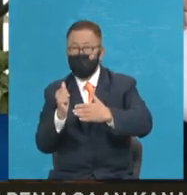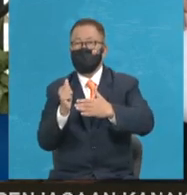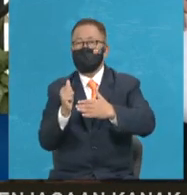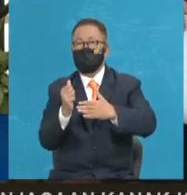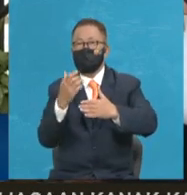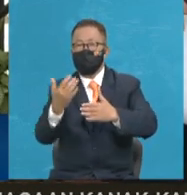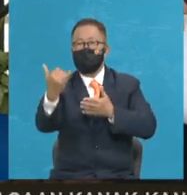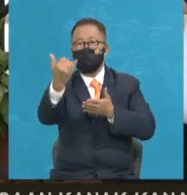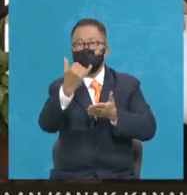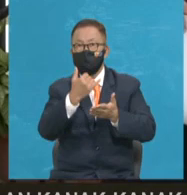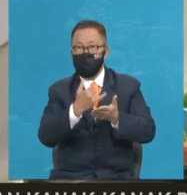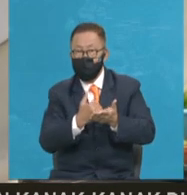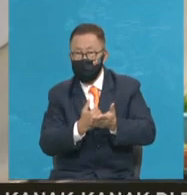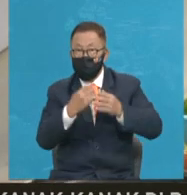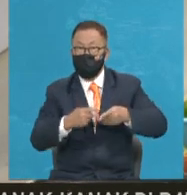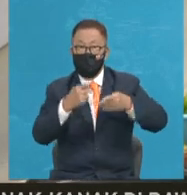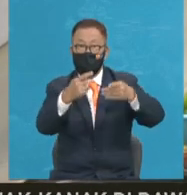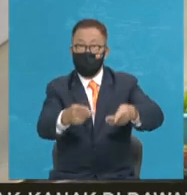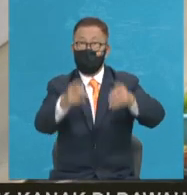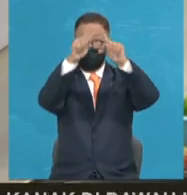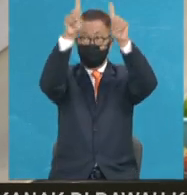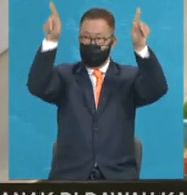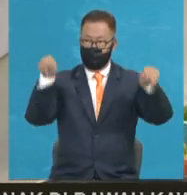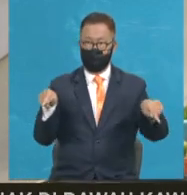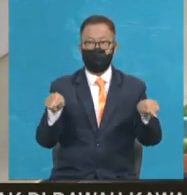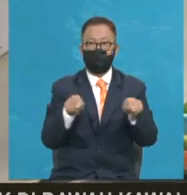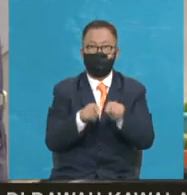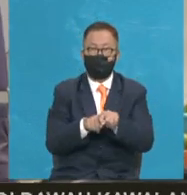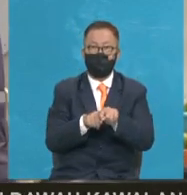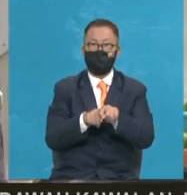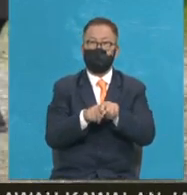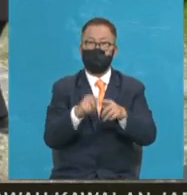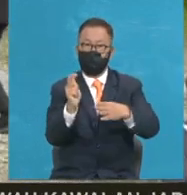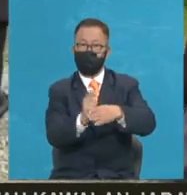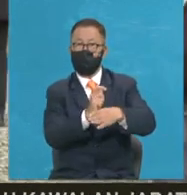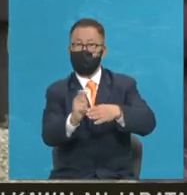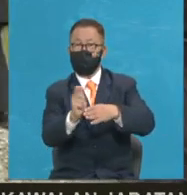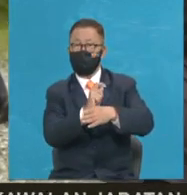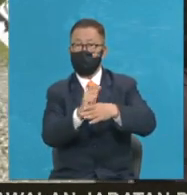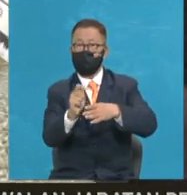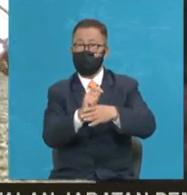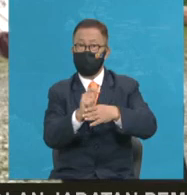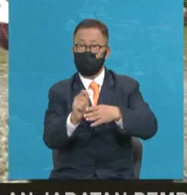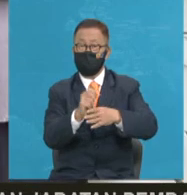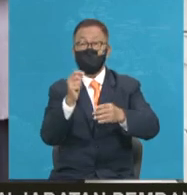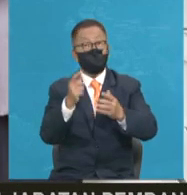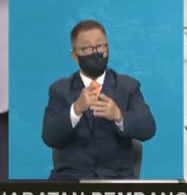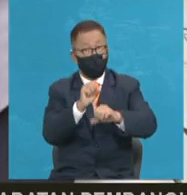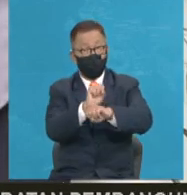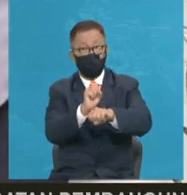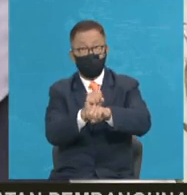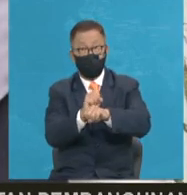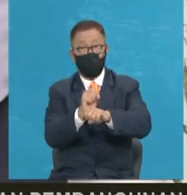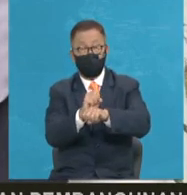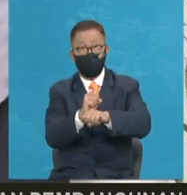bersama sumbangan ialah pemberian poster biak dengan kerjasama bahagian kajian dan penerbitan pusat dakwah Islam